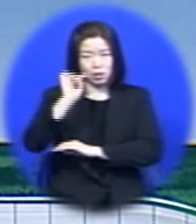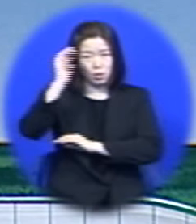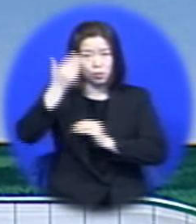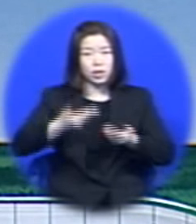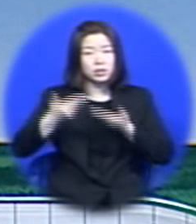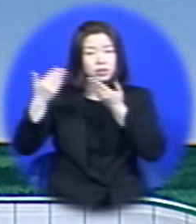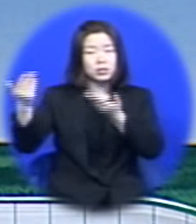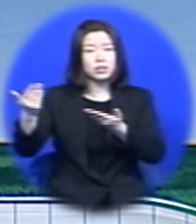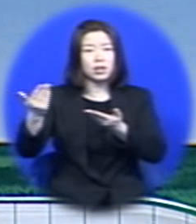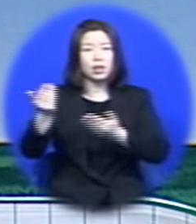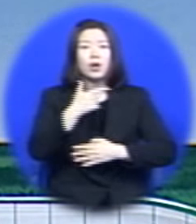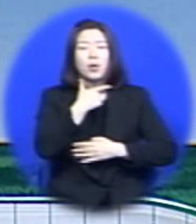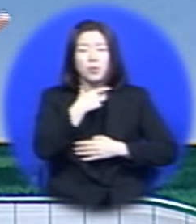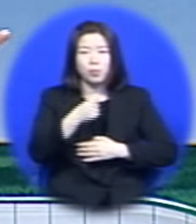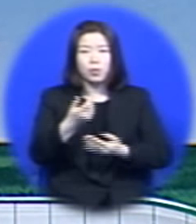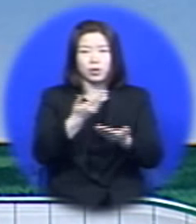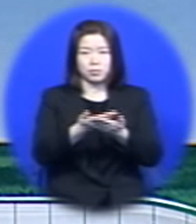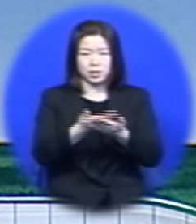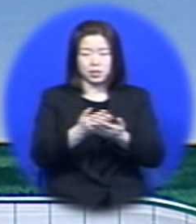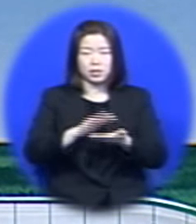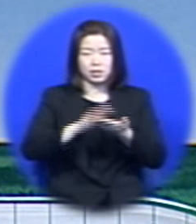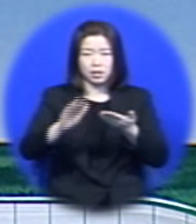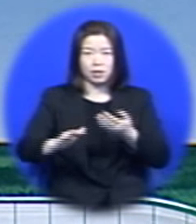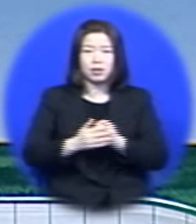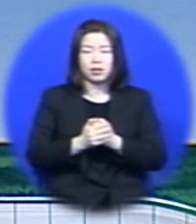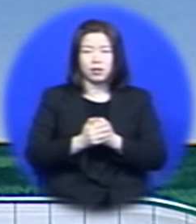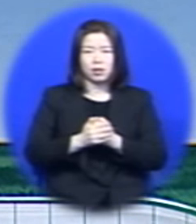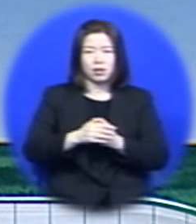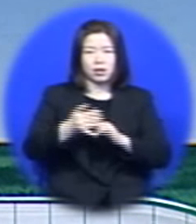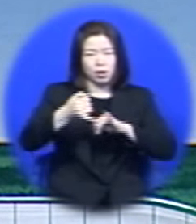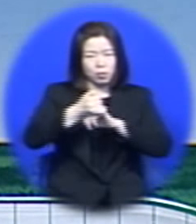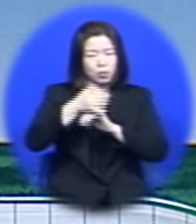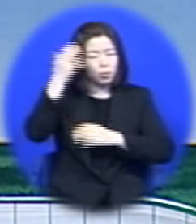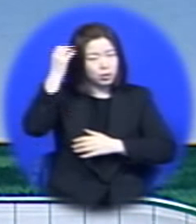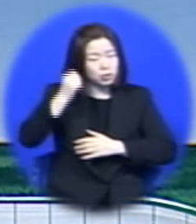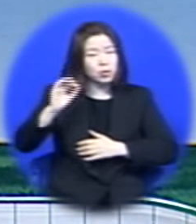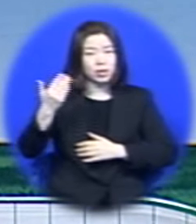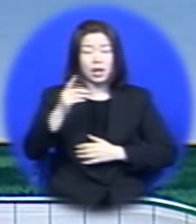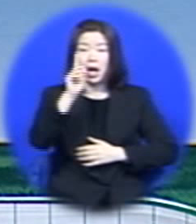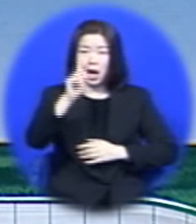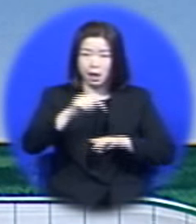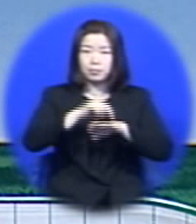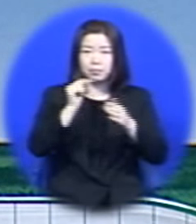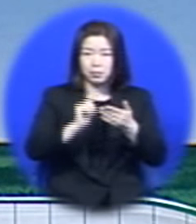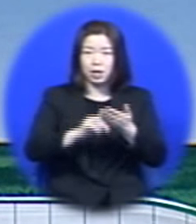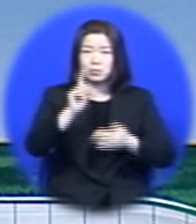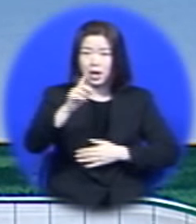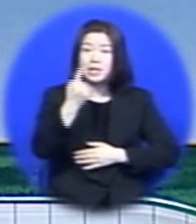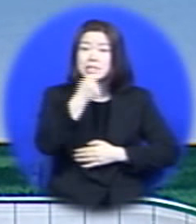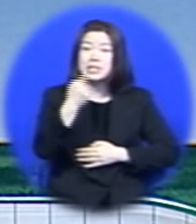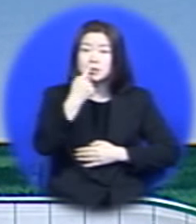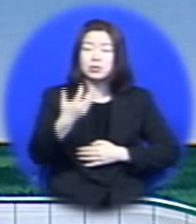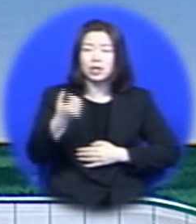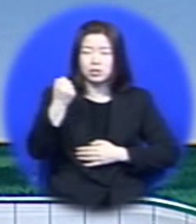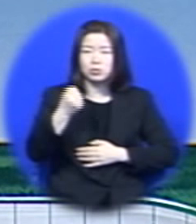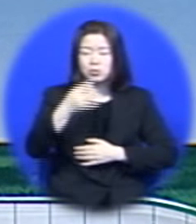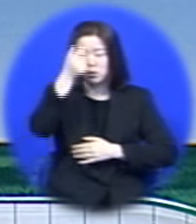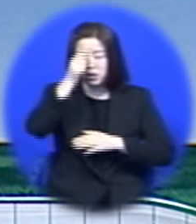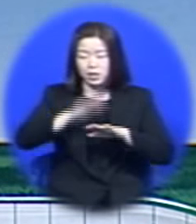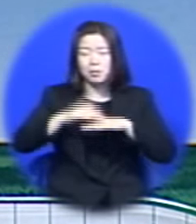해주시기를 빕니다. 명심하셔야 돼요. 한 마음과 한 입으로 하나님께 예배드려야